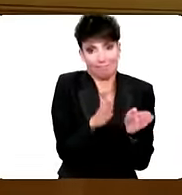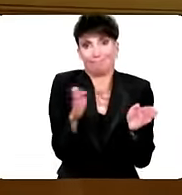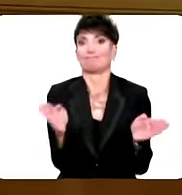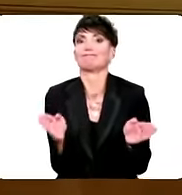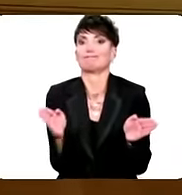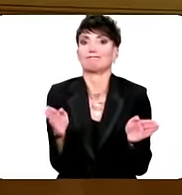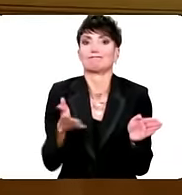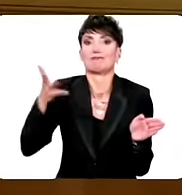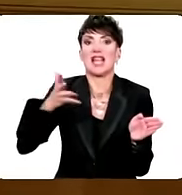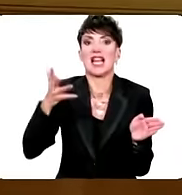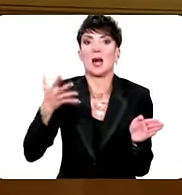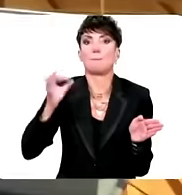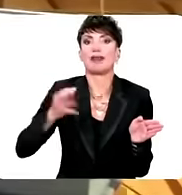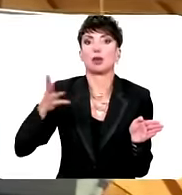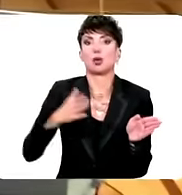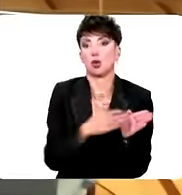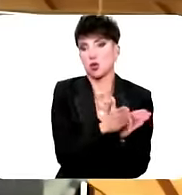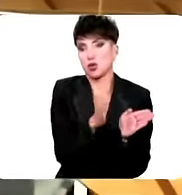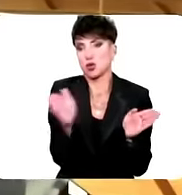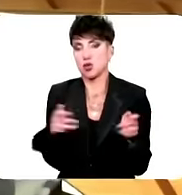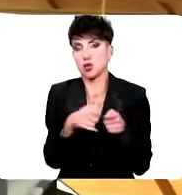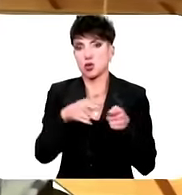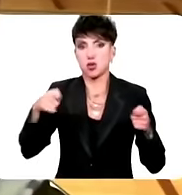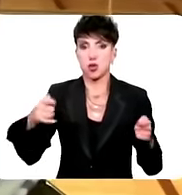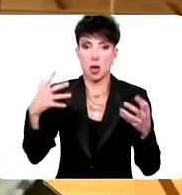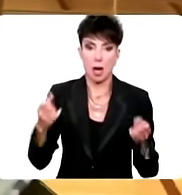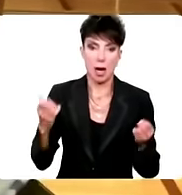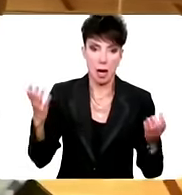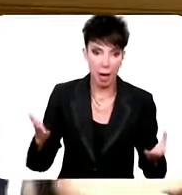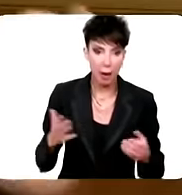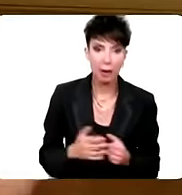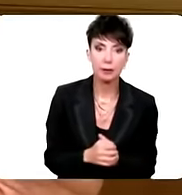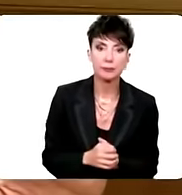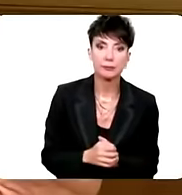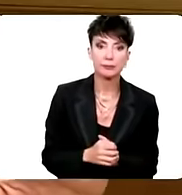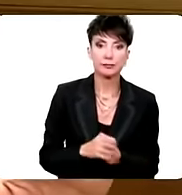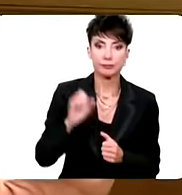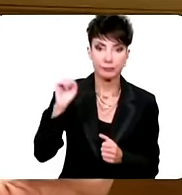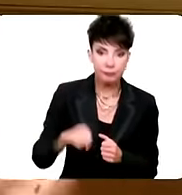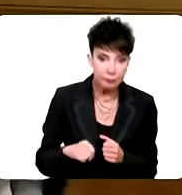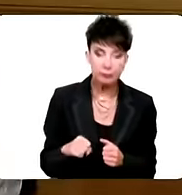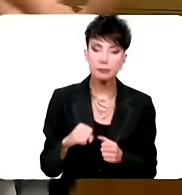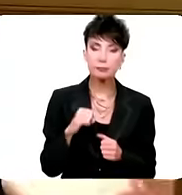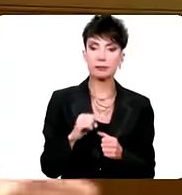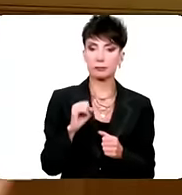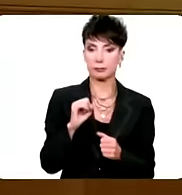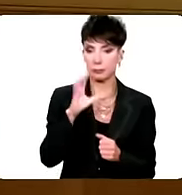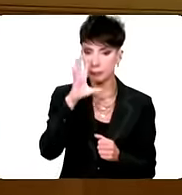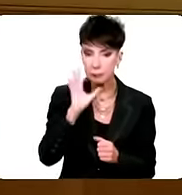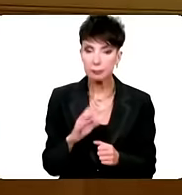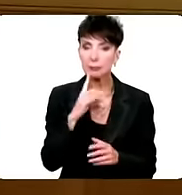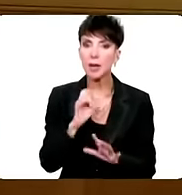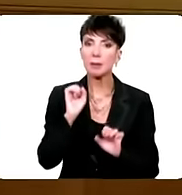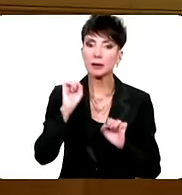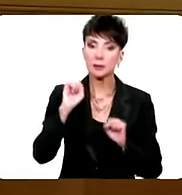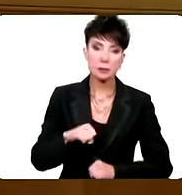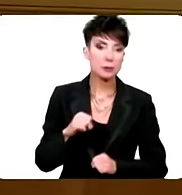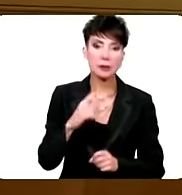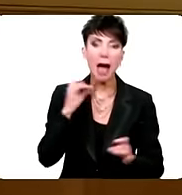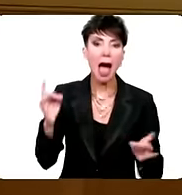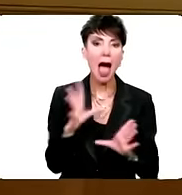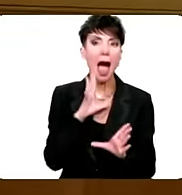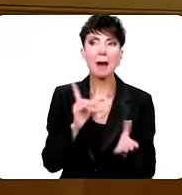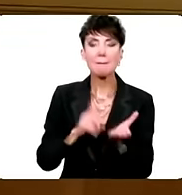να αποκτήσουν σπίτι. Θα εξετάσουμε αν πρέπει να κάνουμε παρεμβάσεις, δεν είμαστε έτοιμοι να το πούμε αυτό ακόμα, αλλά θα είμαστε πολύ σύντομα, αν πρέπει να κάνουμε